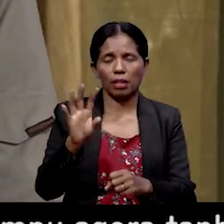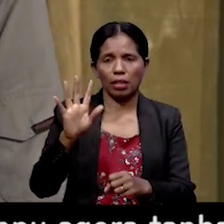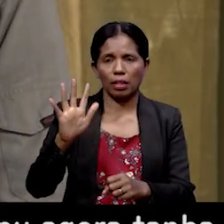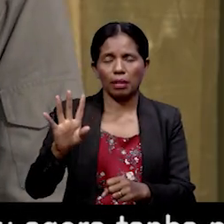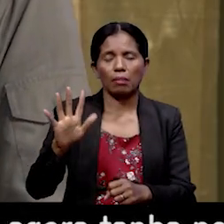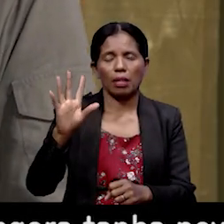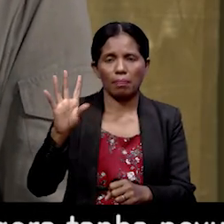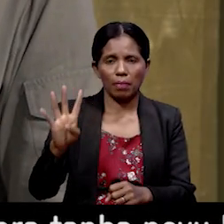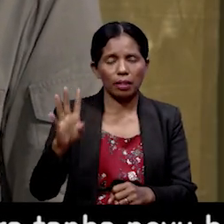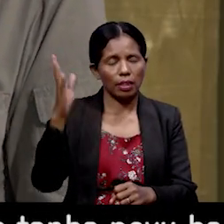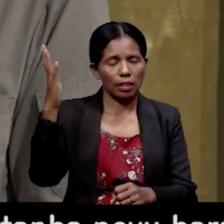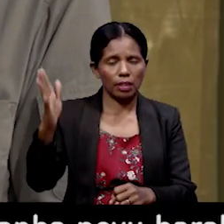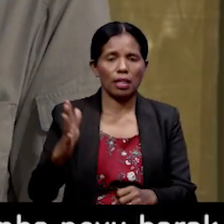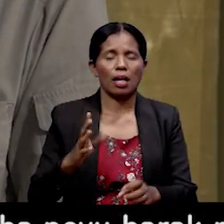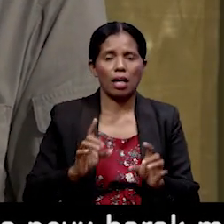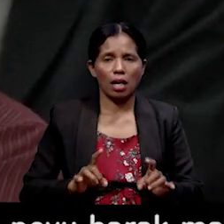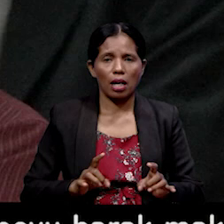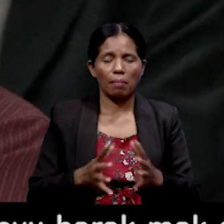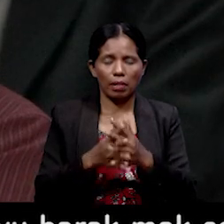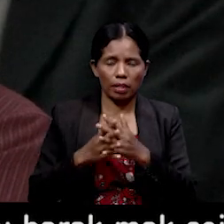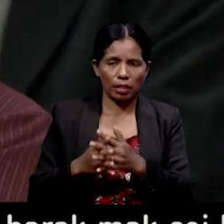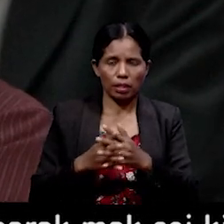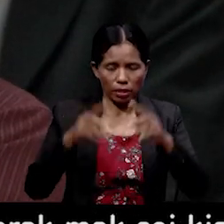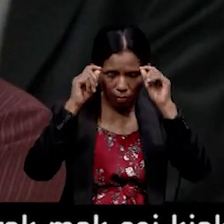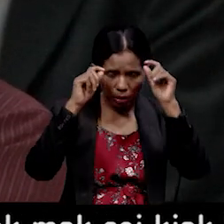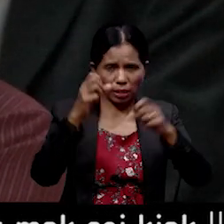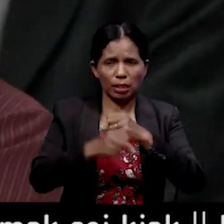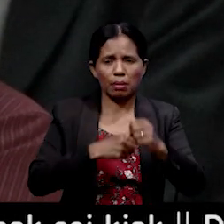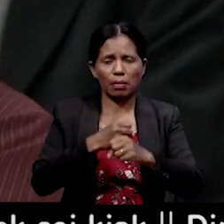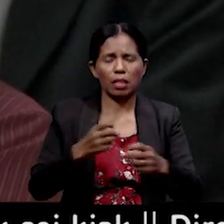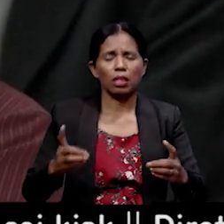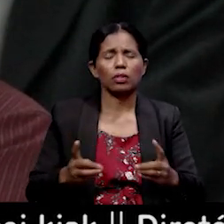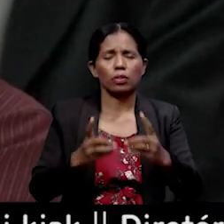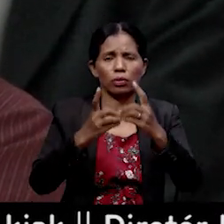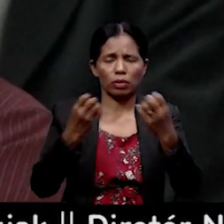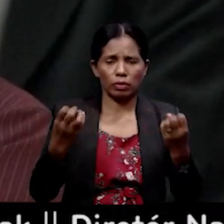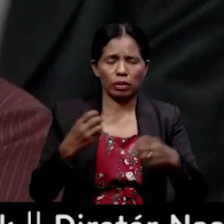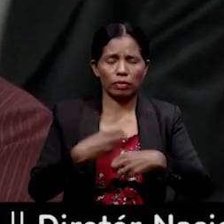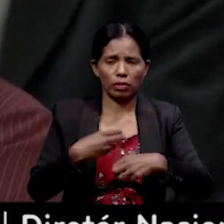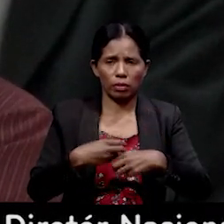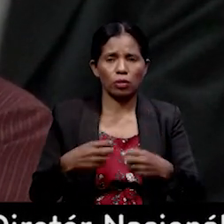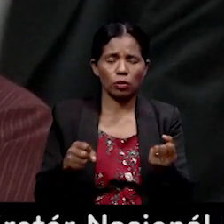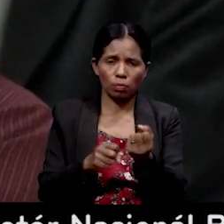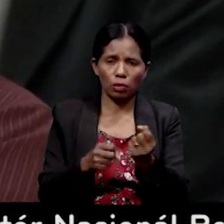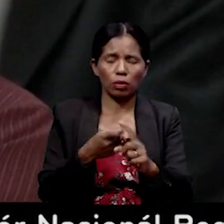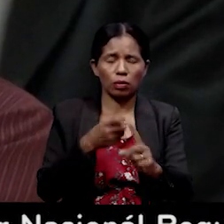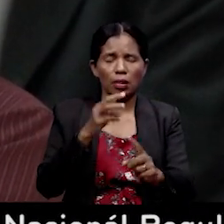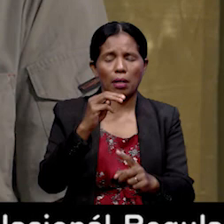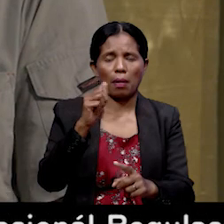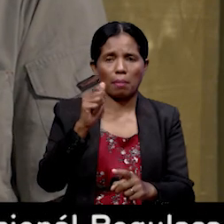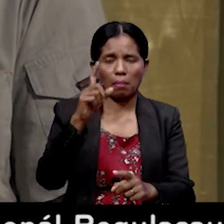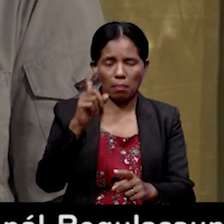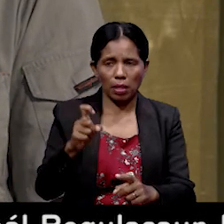renu unido. Timor Leste tinan barak iha konflitu nyalaran ho kontribusaun Christopher Werner alias Max